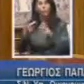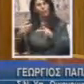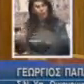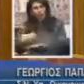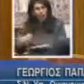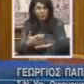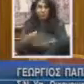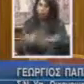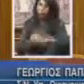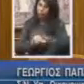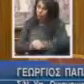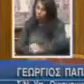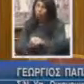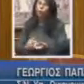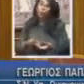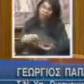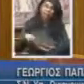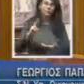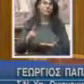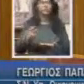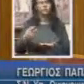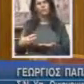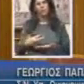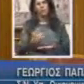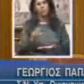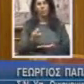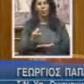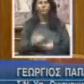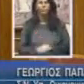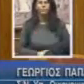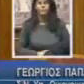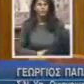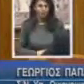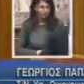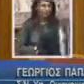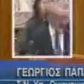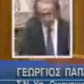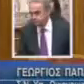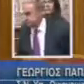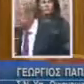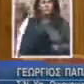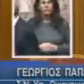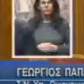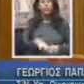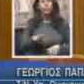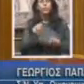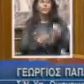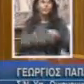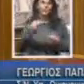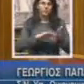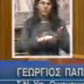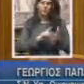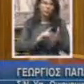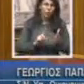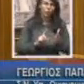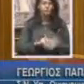προϋπολογισμό κατά 10%. Είναι δαπάνες που σήμερα δεν διοχετεύονται σε καλύτερες συντάξεις, ούτε σε καλύτερες υπηρεσίες για τους